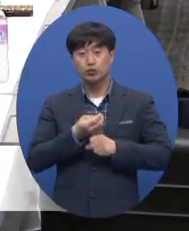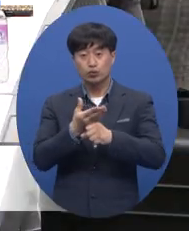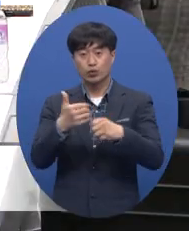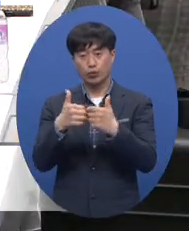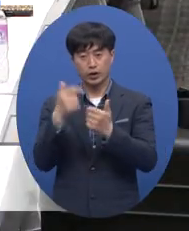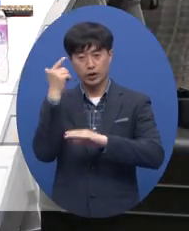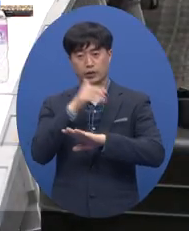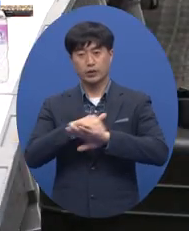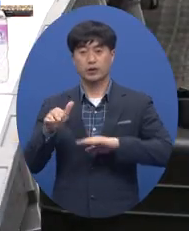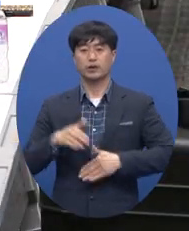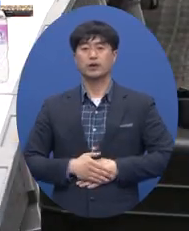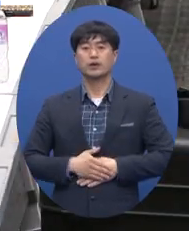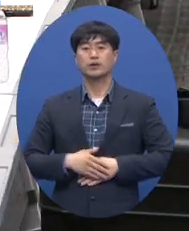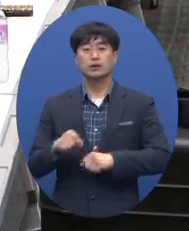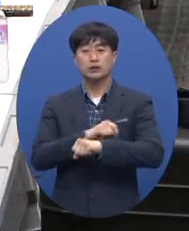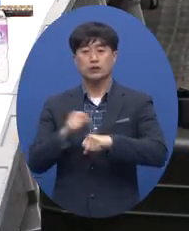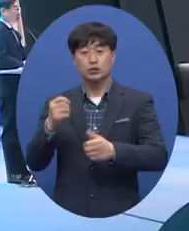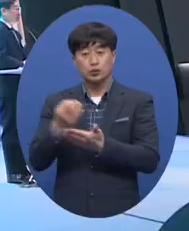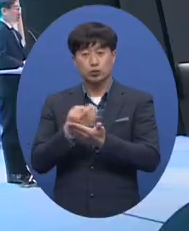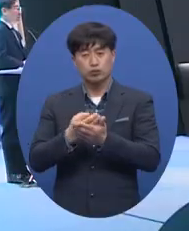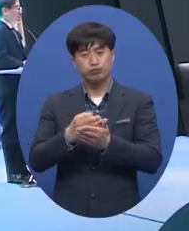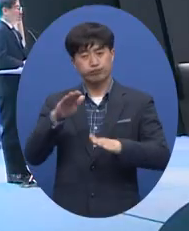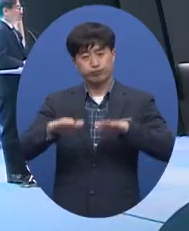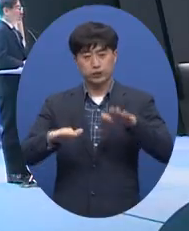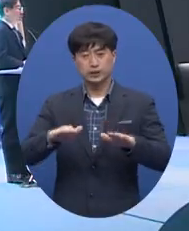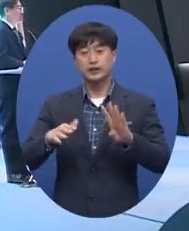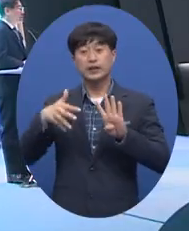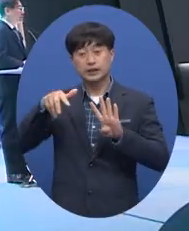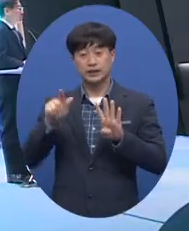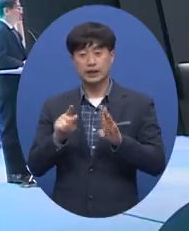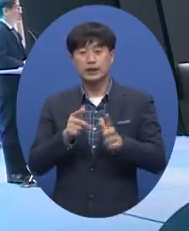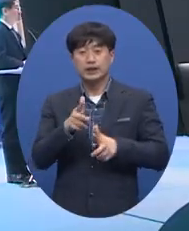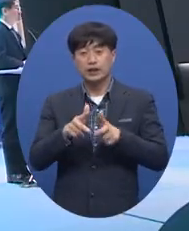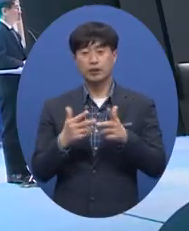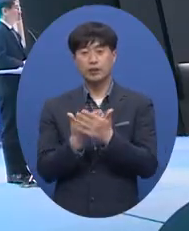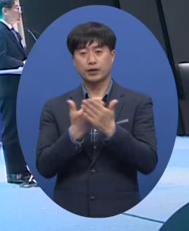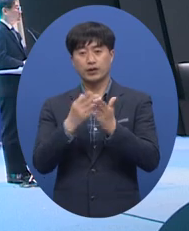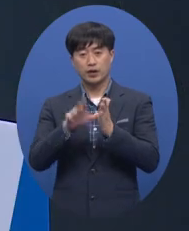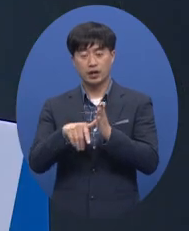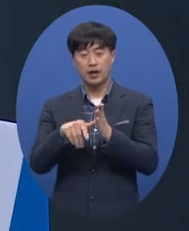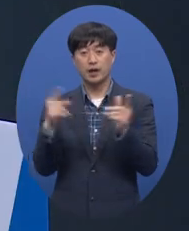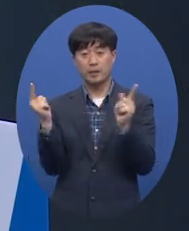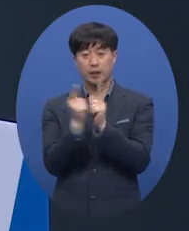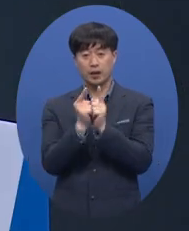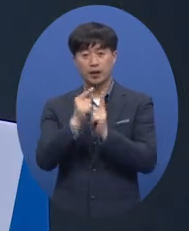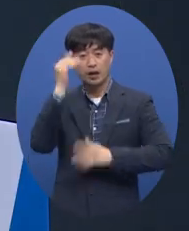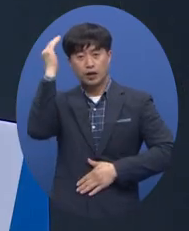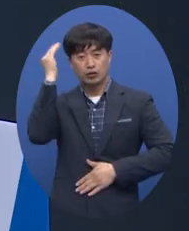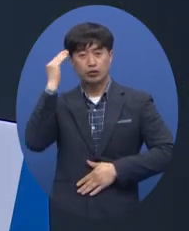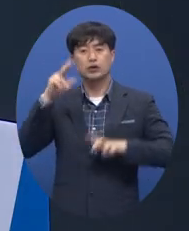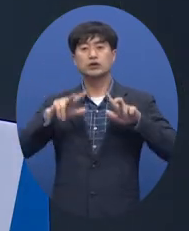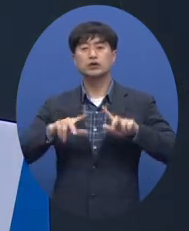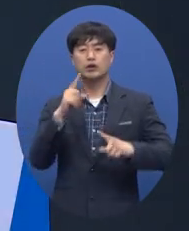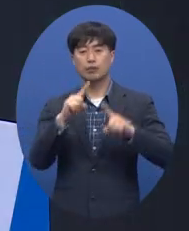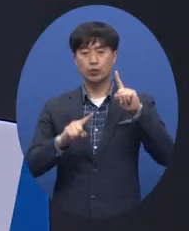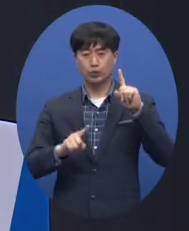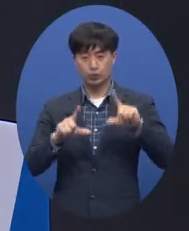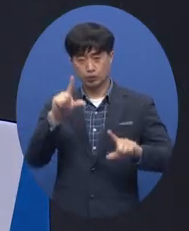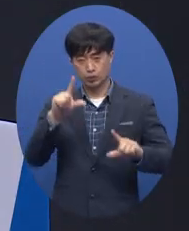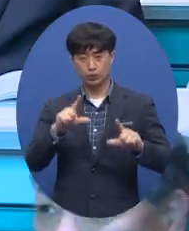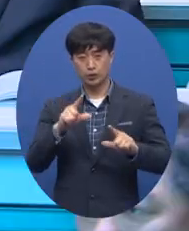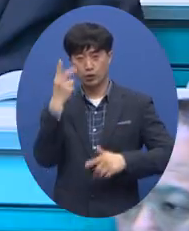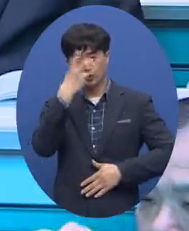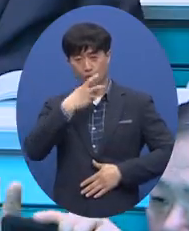논의할 예정입니다 특히 소득 불균형 4 차 산업혁명 시대를 함께 맡고 있는 우리나라의 현 상황을 진단하고